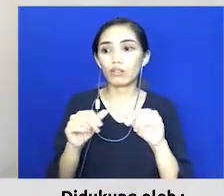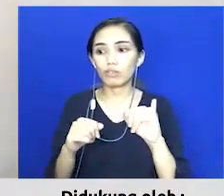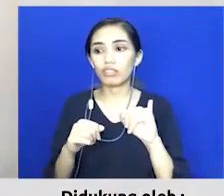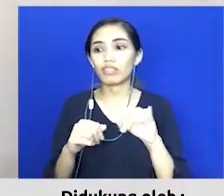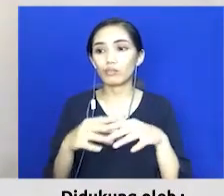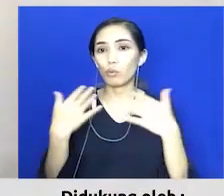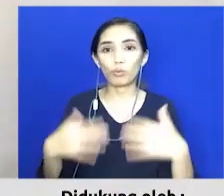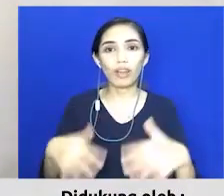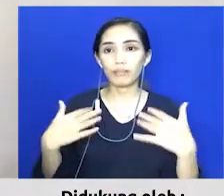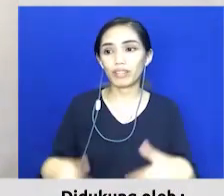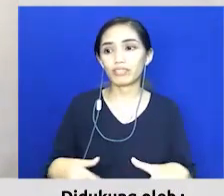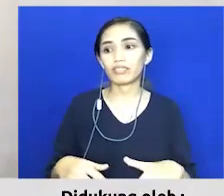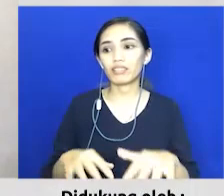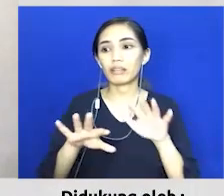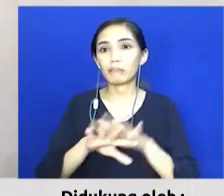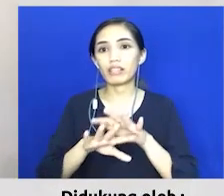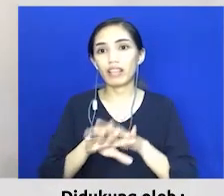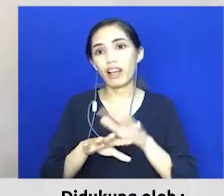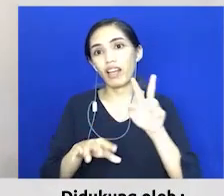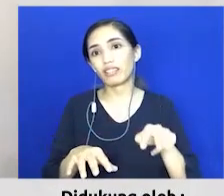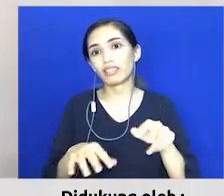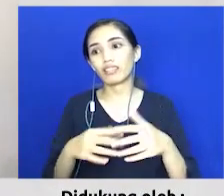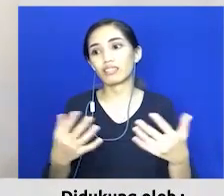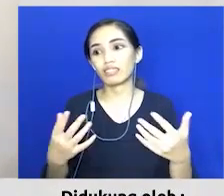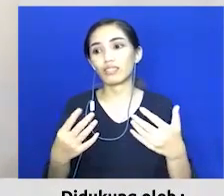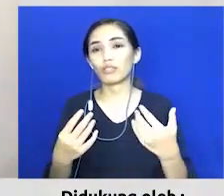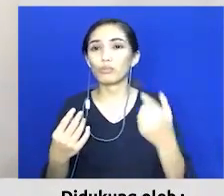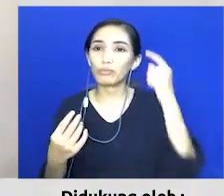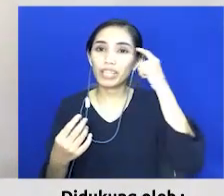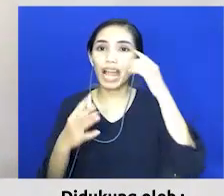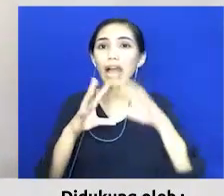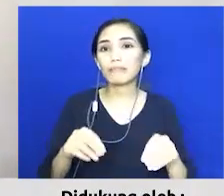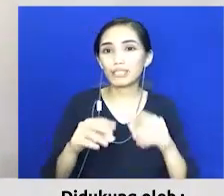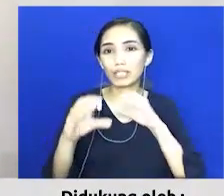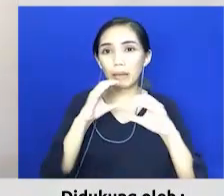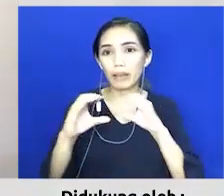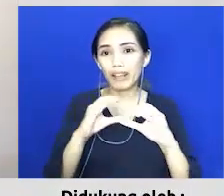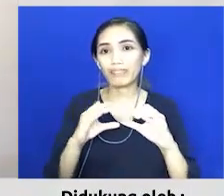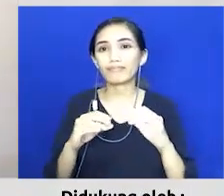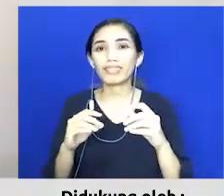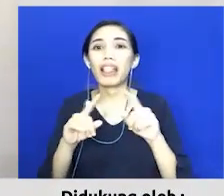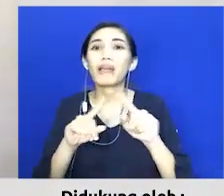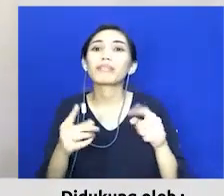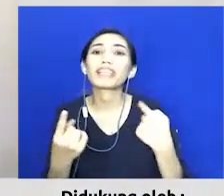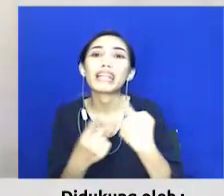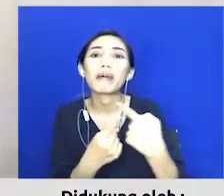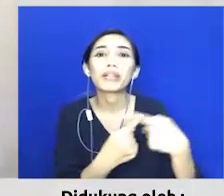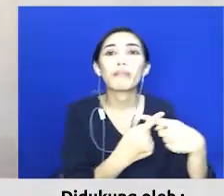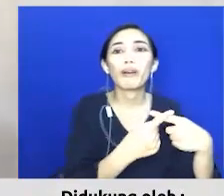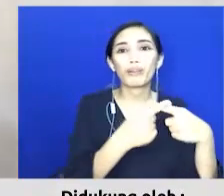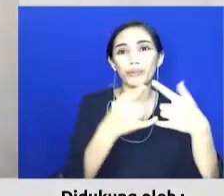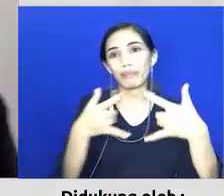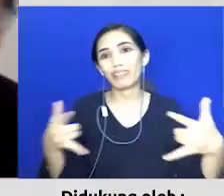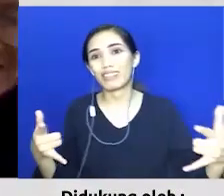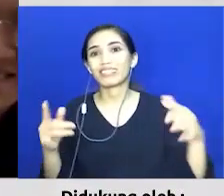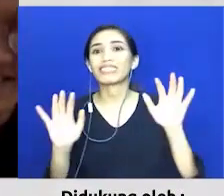dengan Pak Alwi Dahlan lebih dari 2 jam. Dan memang luar biasa. Banyak lagi, saya pikir udah habis apa yang kita bisa bicarakan.